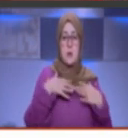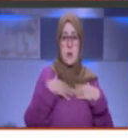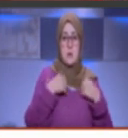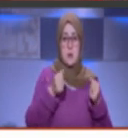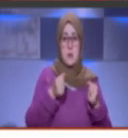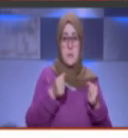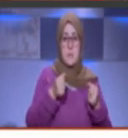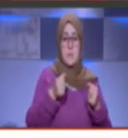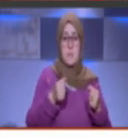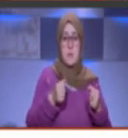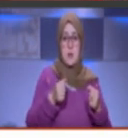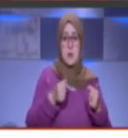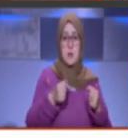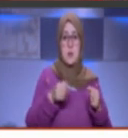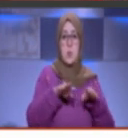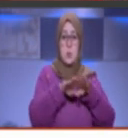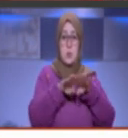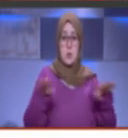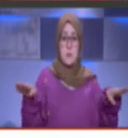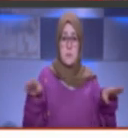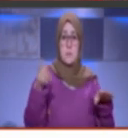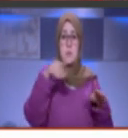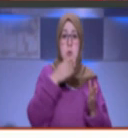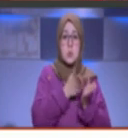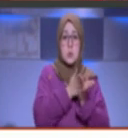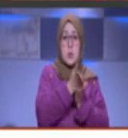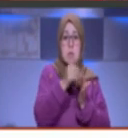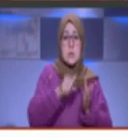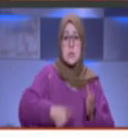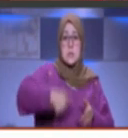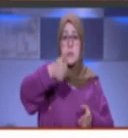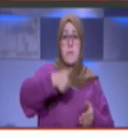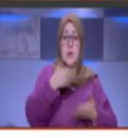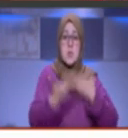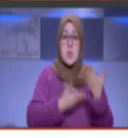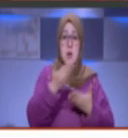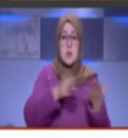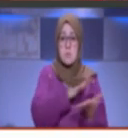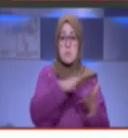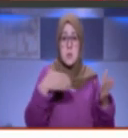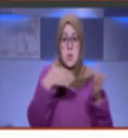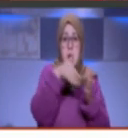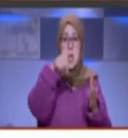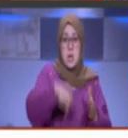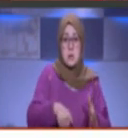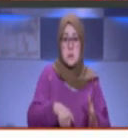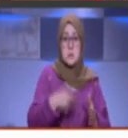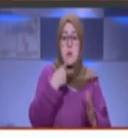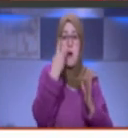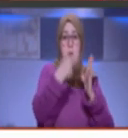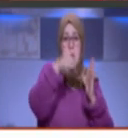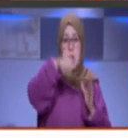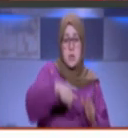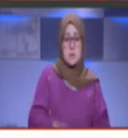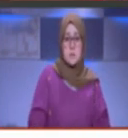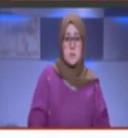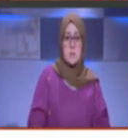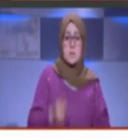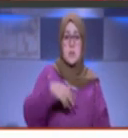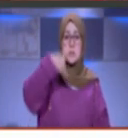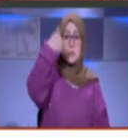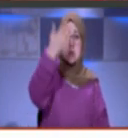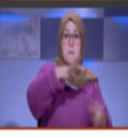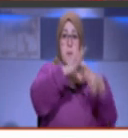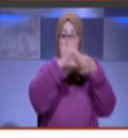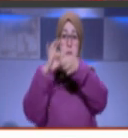العزل واسترشاداً بالدول التي نجحت في إدارة الأزمة حتى الآن، فقد تقرر الآتي: سيتم نقل عدد